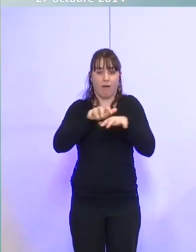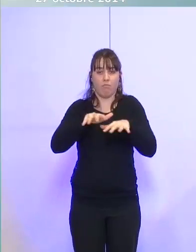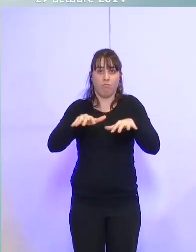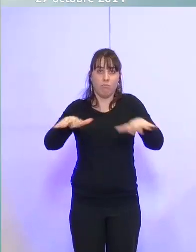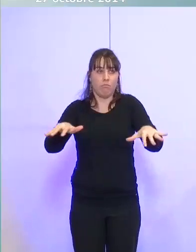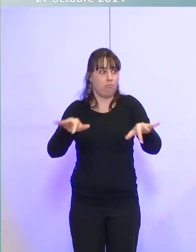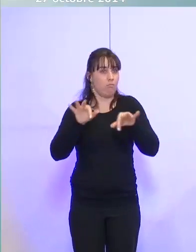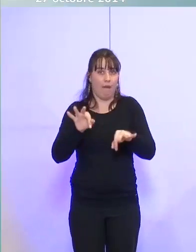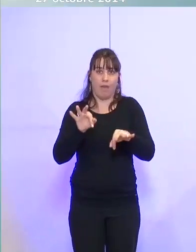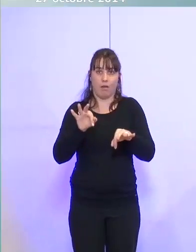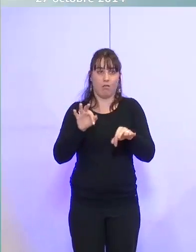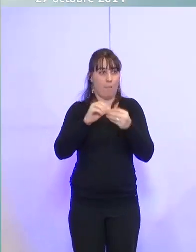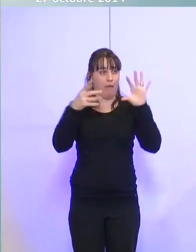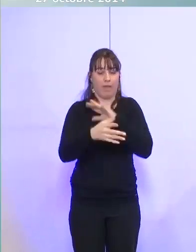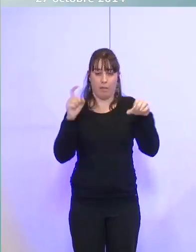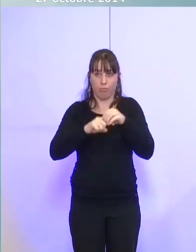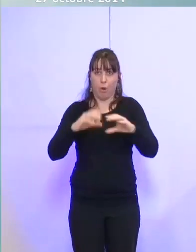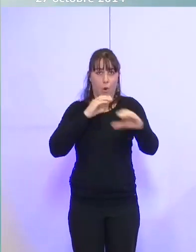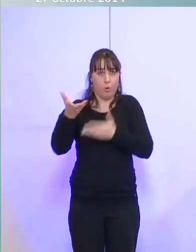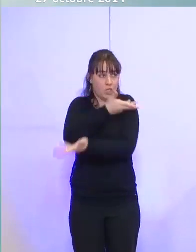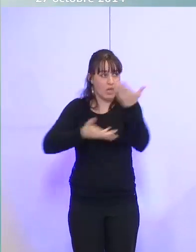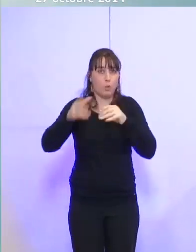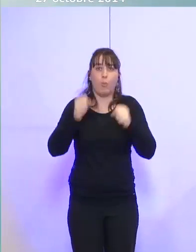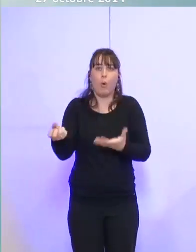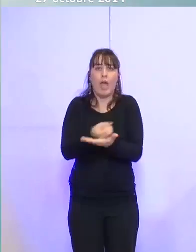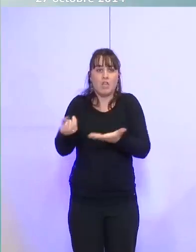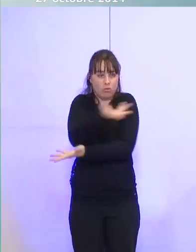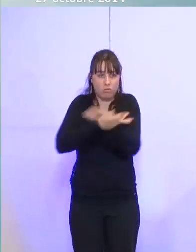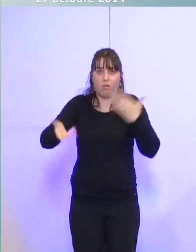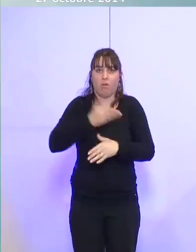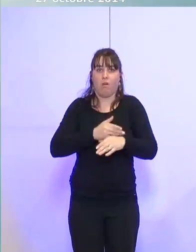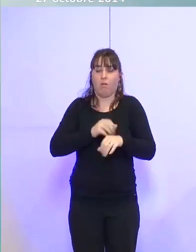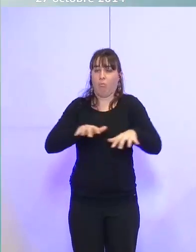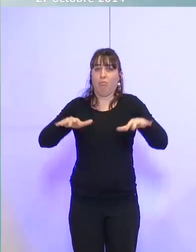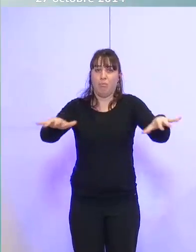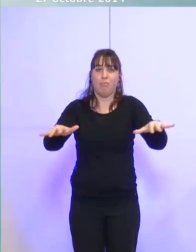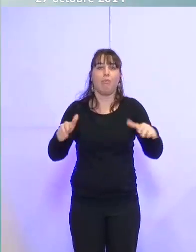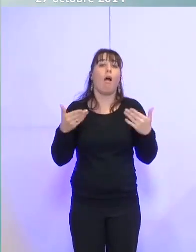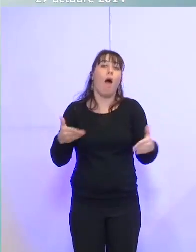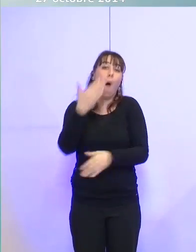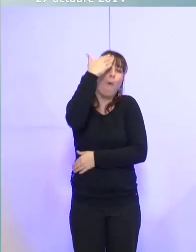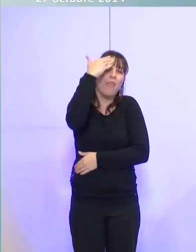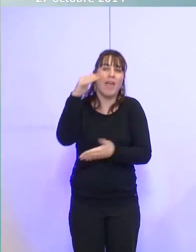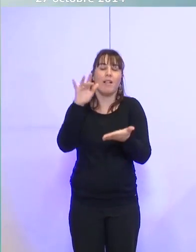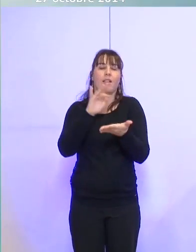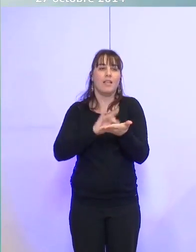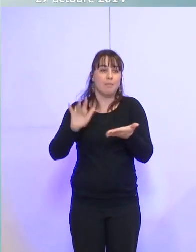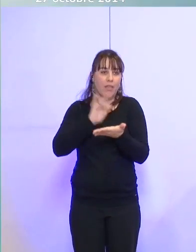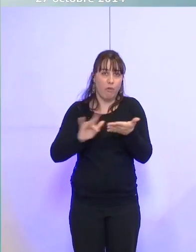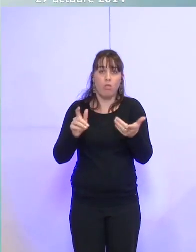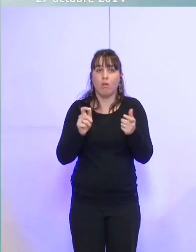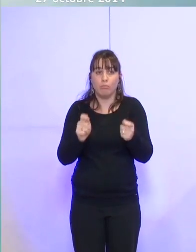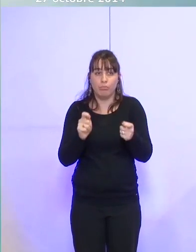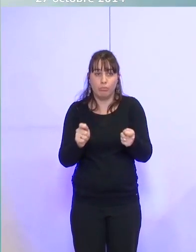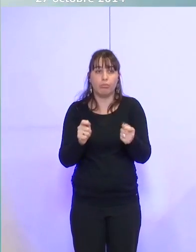objets connectés, capables de communiquer, d'échanger des données. Nous avons déjà classiquement aujourd'hui les smartphones qui sont capables par